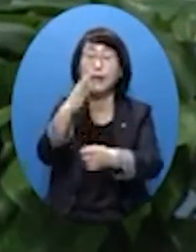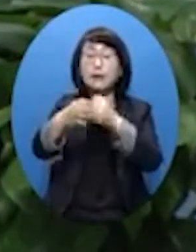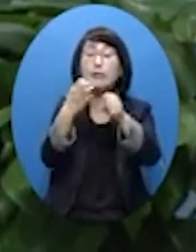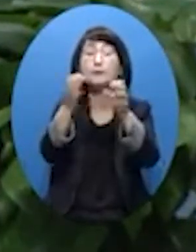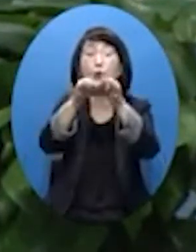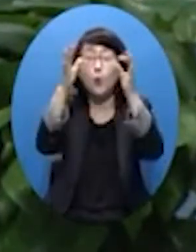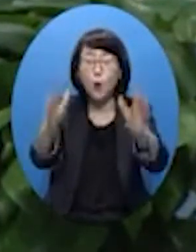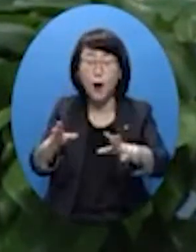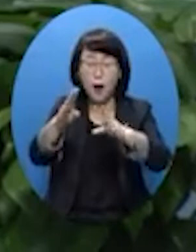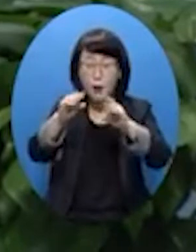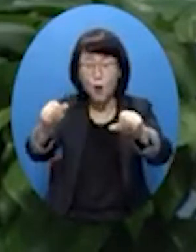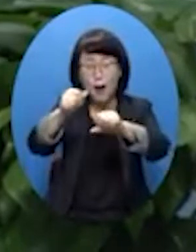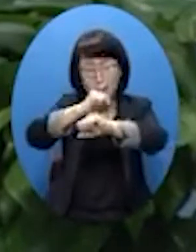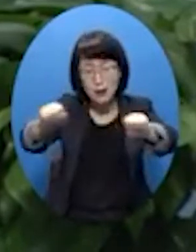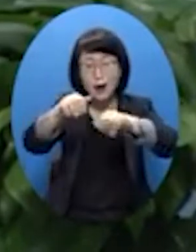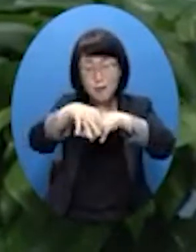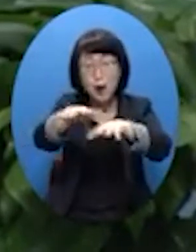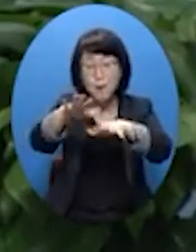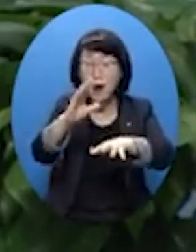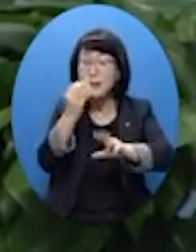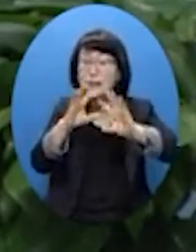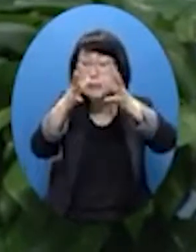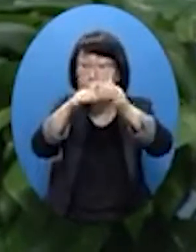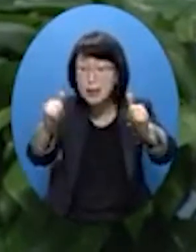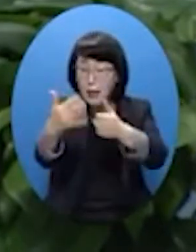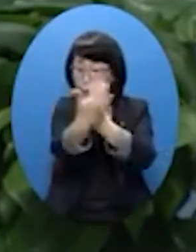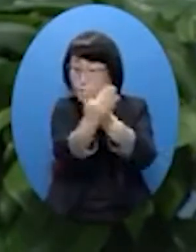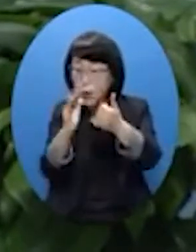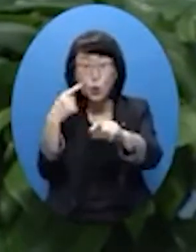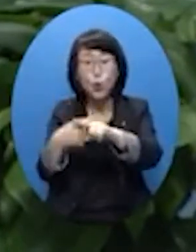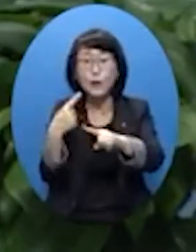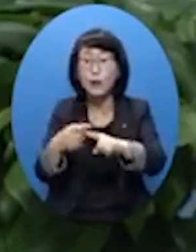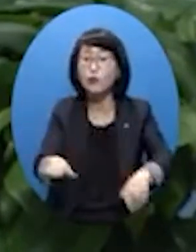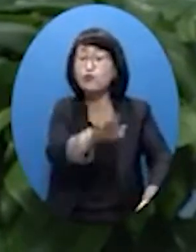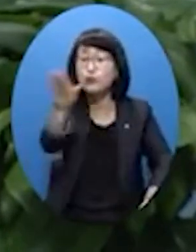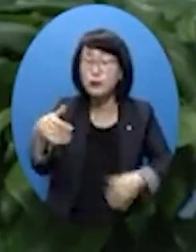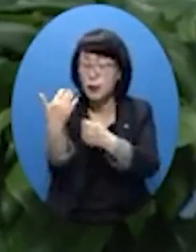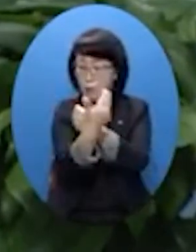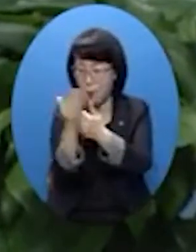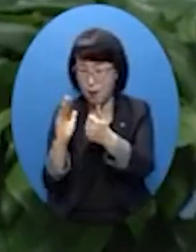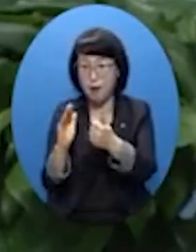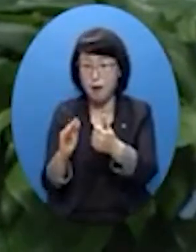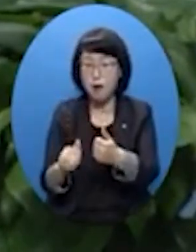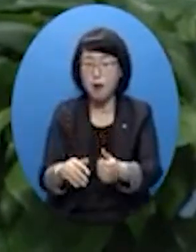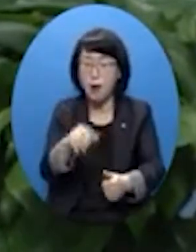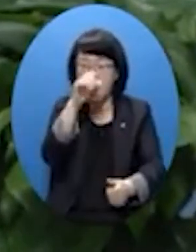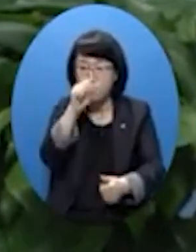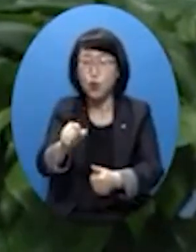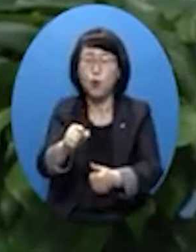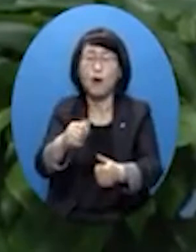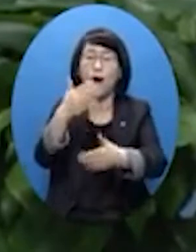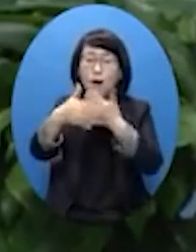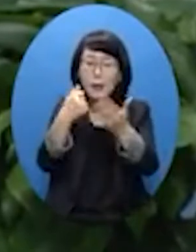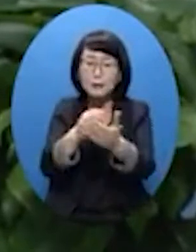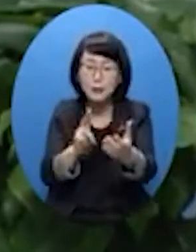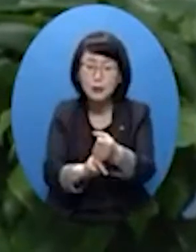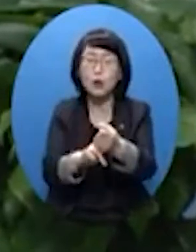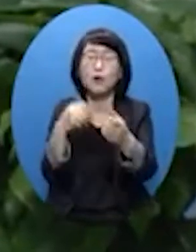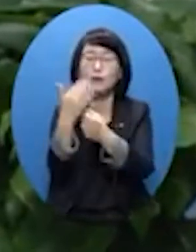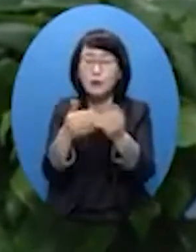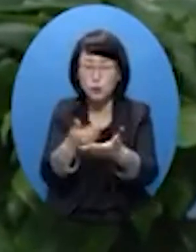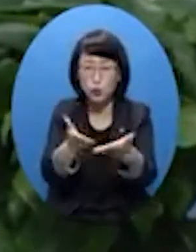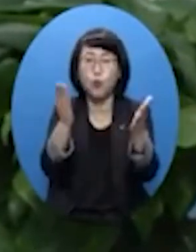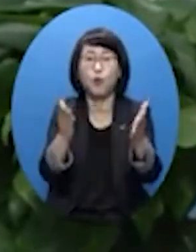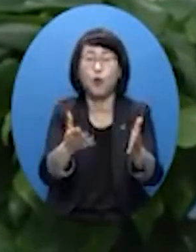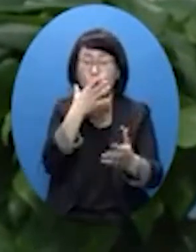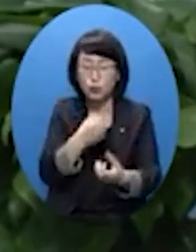또한 광야 길의 이스라엘에서 돌아온 것처럼 지 모를 돌보게 찝니다 집은 좋으신 하나님이 시력 기적 야 않음 이 쇼의 의뢰하는 하나님이